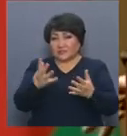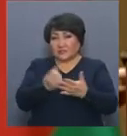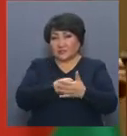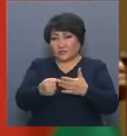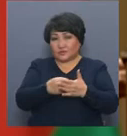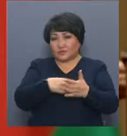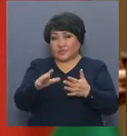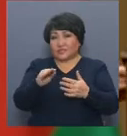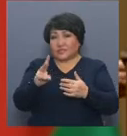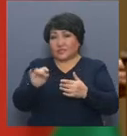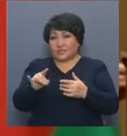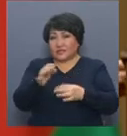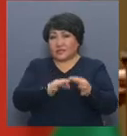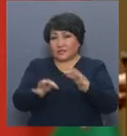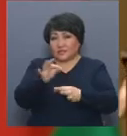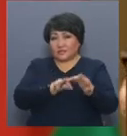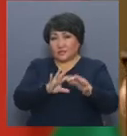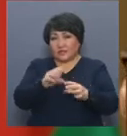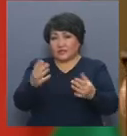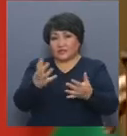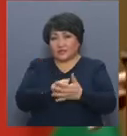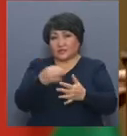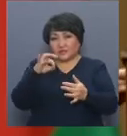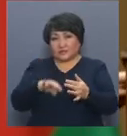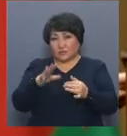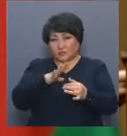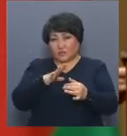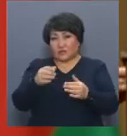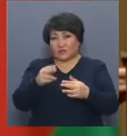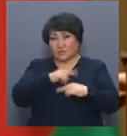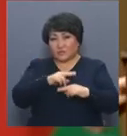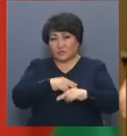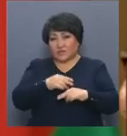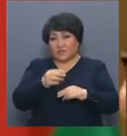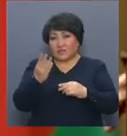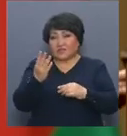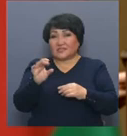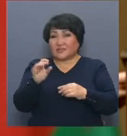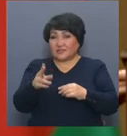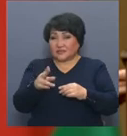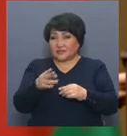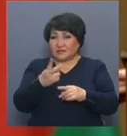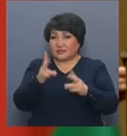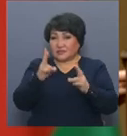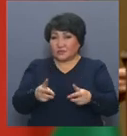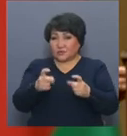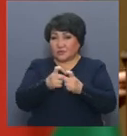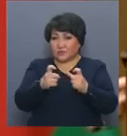келіссөзде барынша жемісті болуына жұмыс істейміз. Сириядағы шиеленісті терроризммен күресіп қана қоймай, сонымен қатар саяси